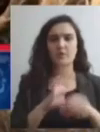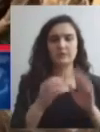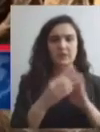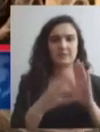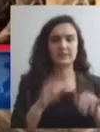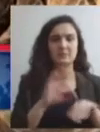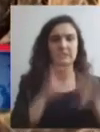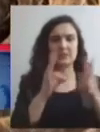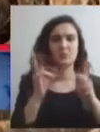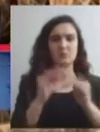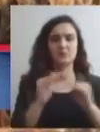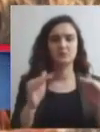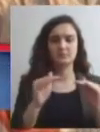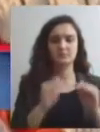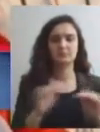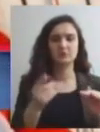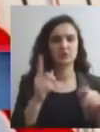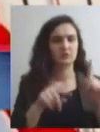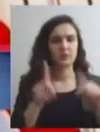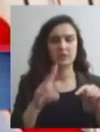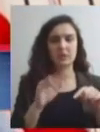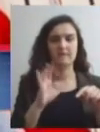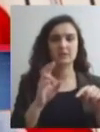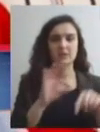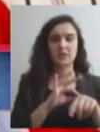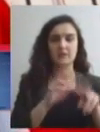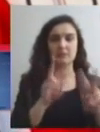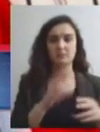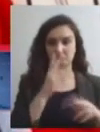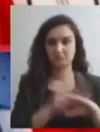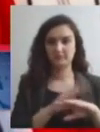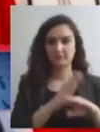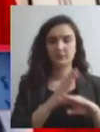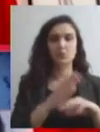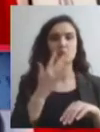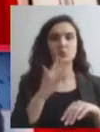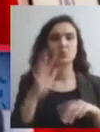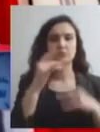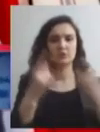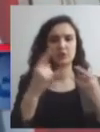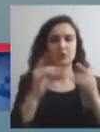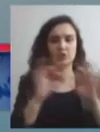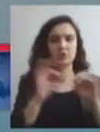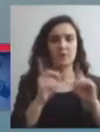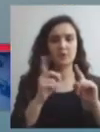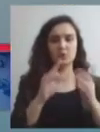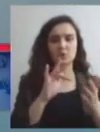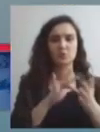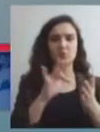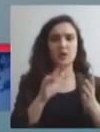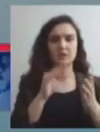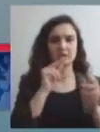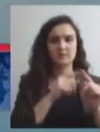ინფიცირებული ბავშვების მცირე ნაწილს, იშვიათი კავასაკის დაავადება გამოუვლინდათ, უცხოურ მედიაში ჯერ კიდევ აპრილის შუა რიცხვებში გამოჩნდა. მაღალი